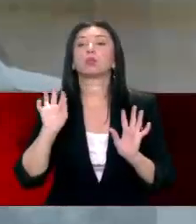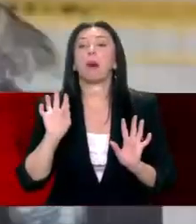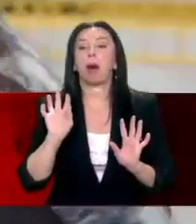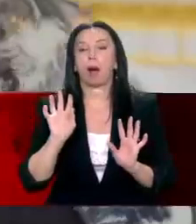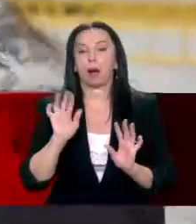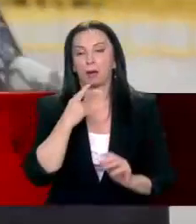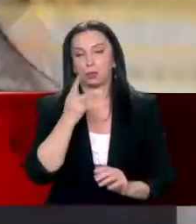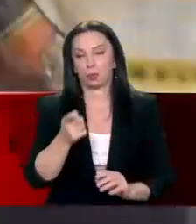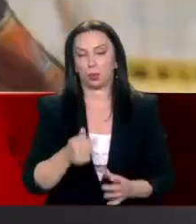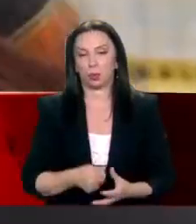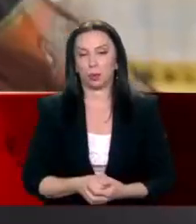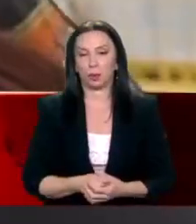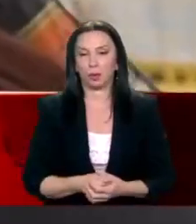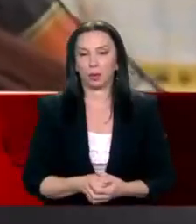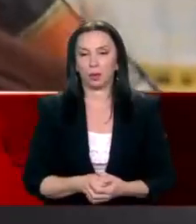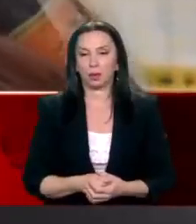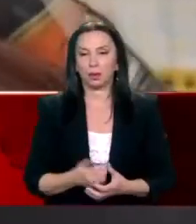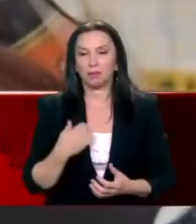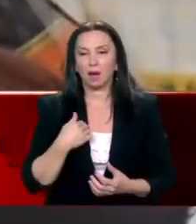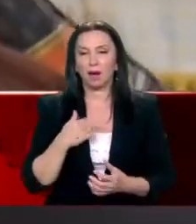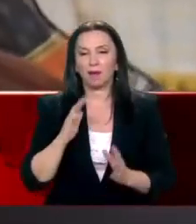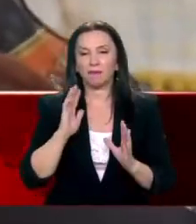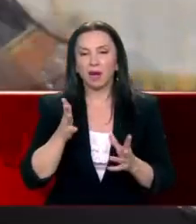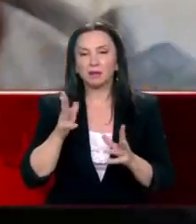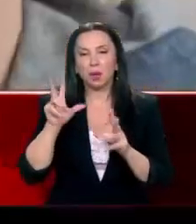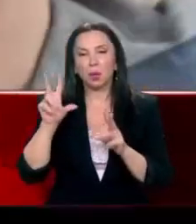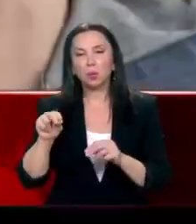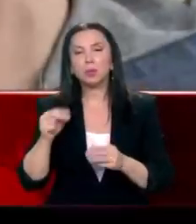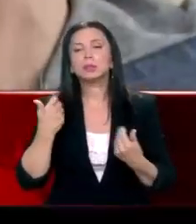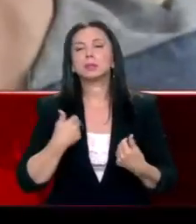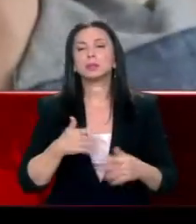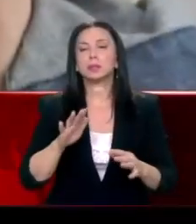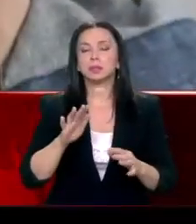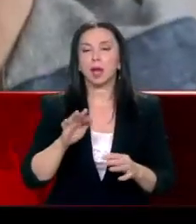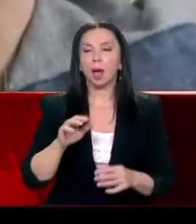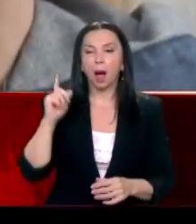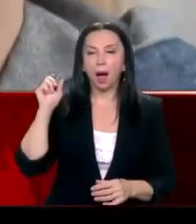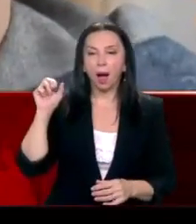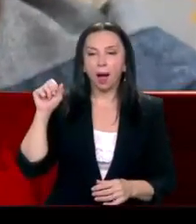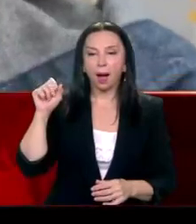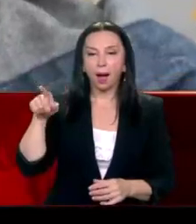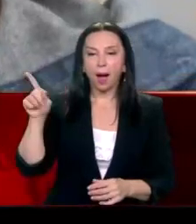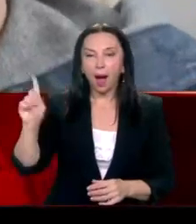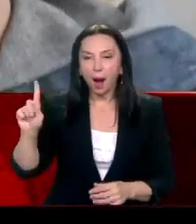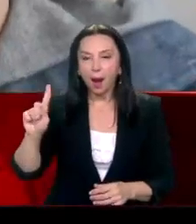uykum gelmiyor. Güne devam ederim. Yani ben çok fazla uyumayı seven bir insan değilim. Her zaman alarmdan